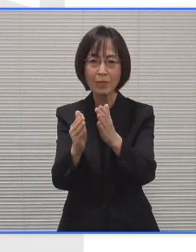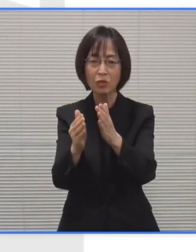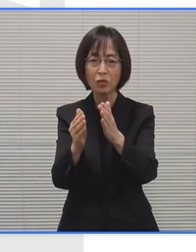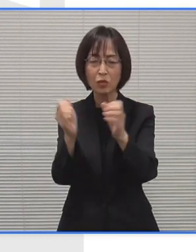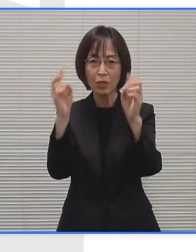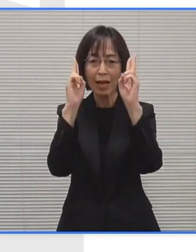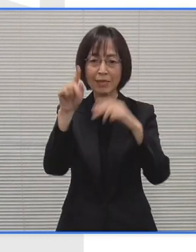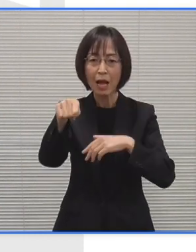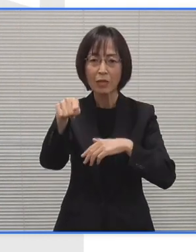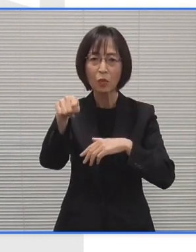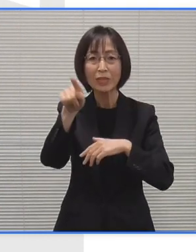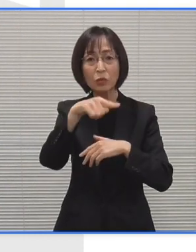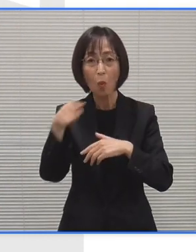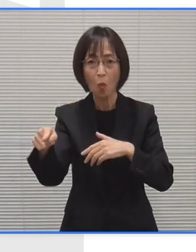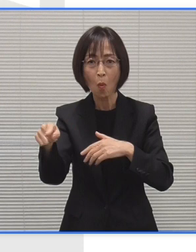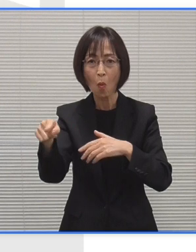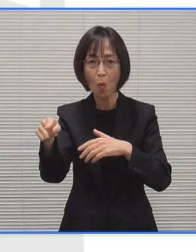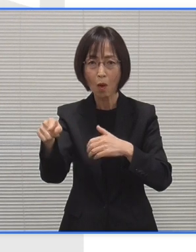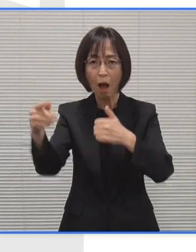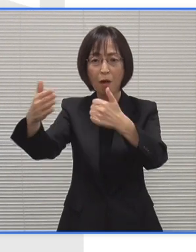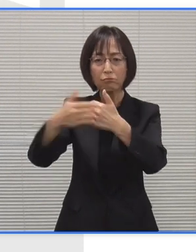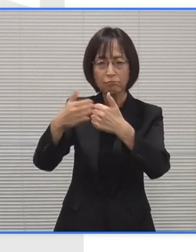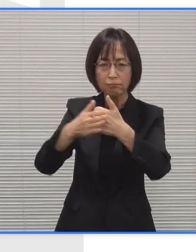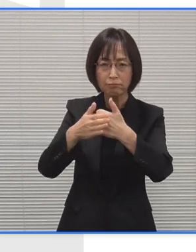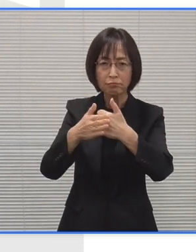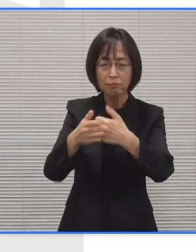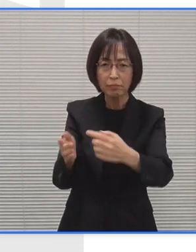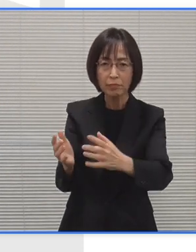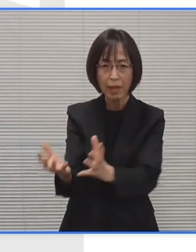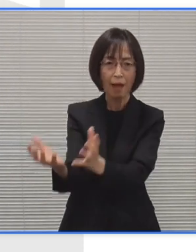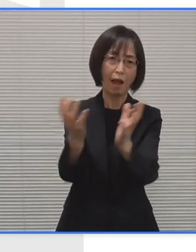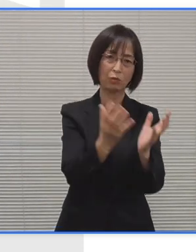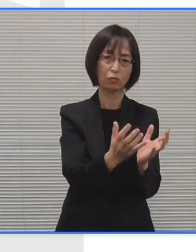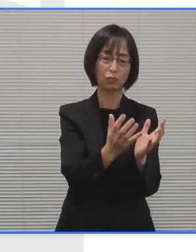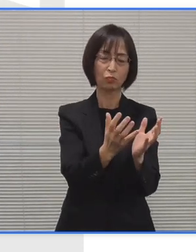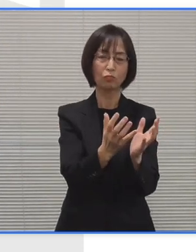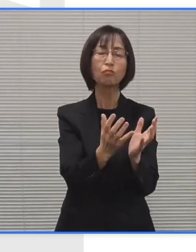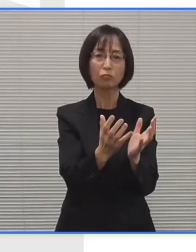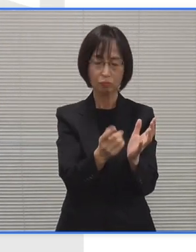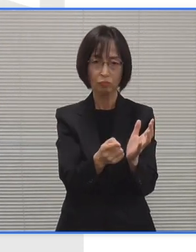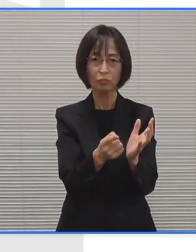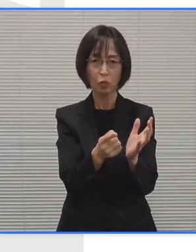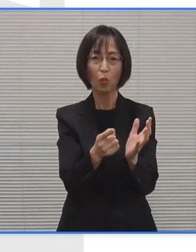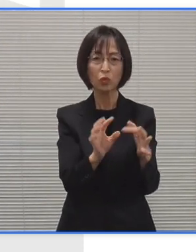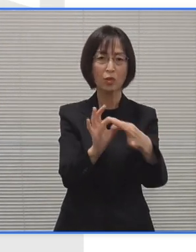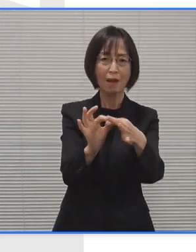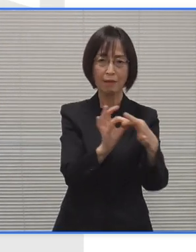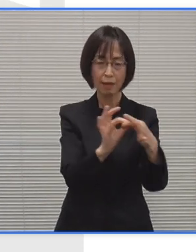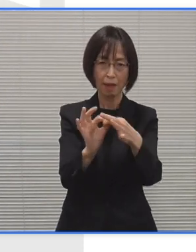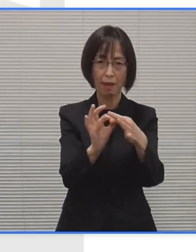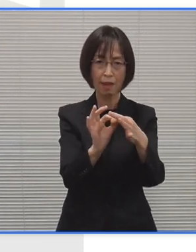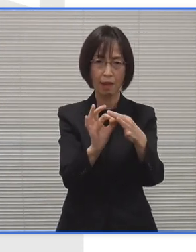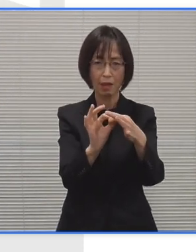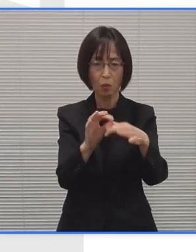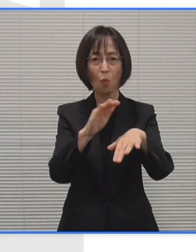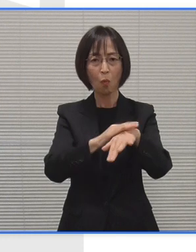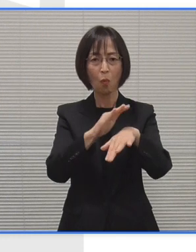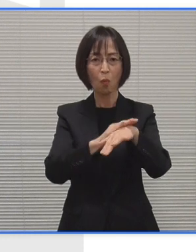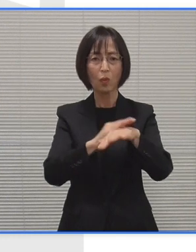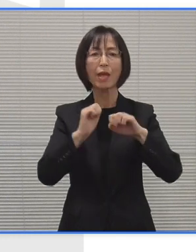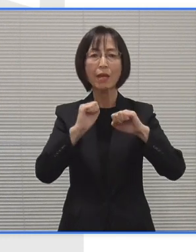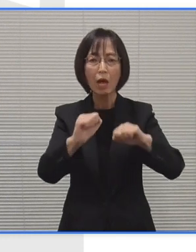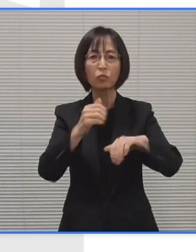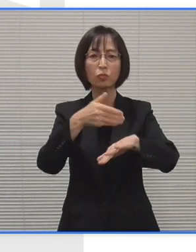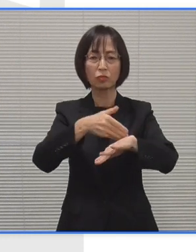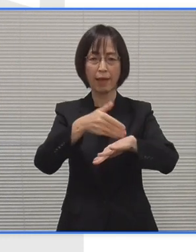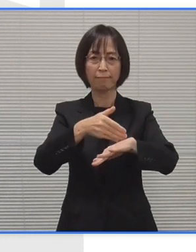援で入っていただく、人的支援で入っていただくと、そういう連携体制で臨む訓練